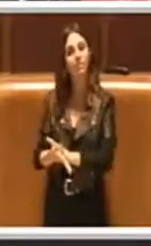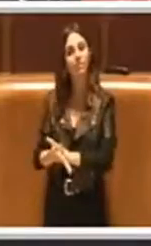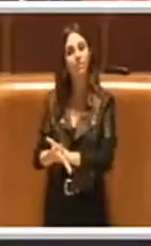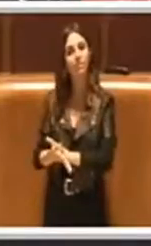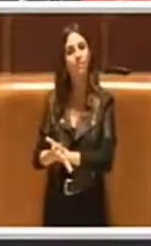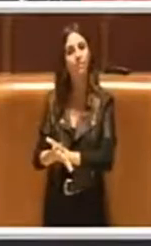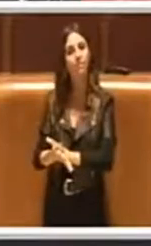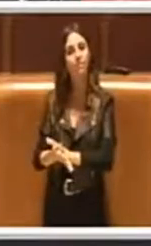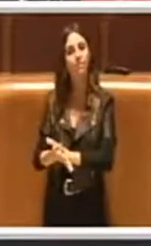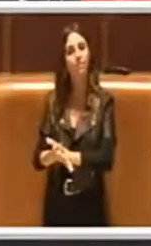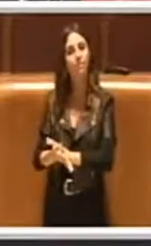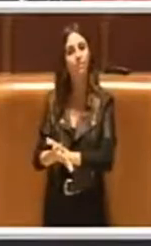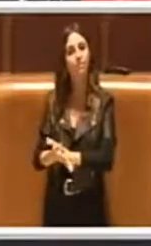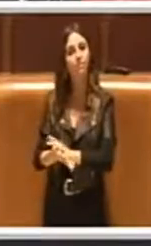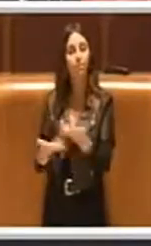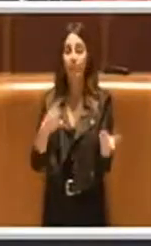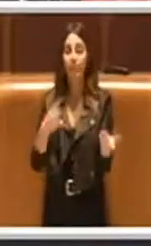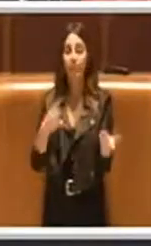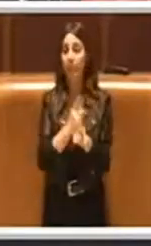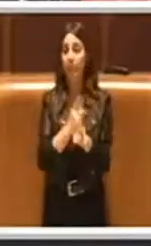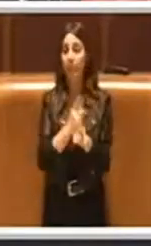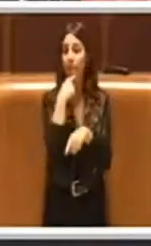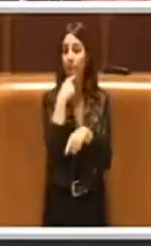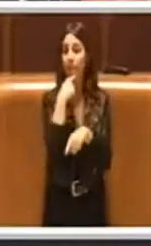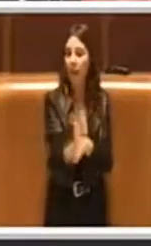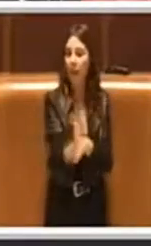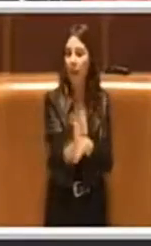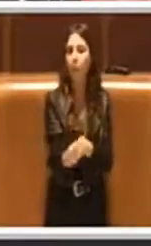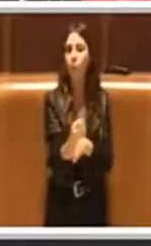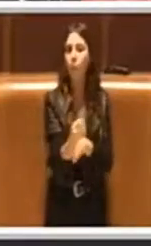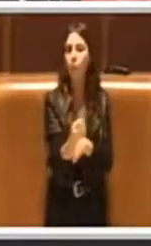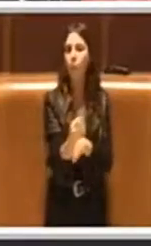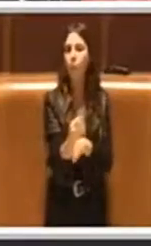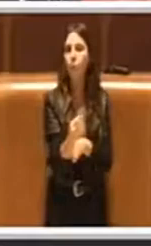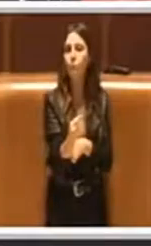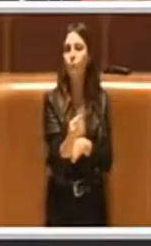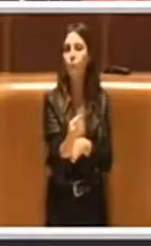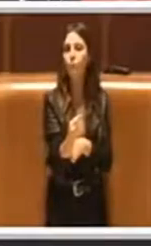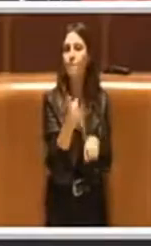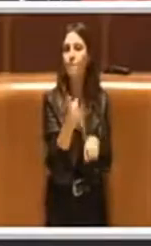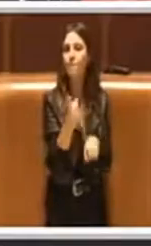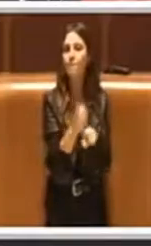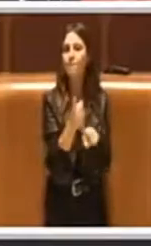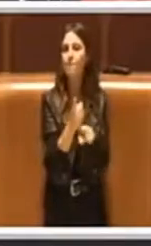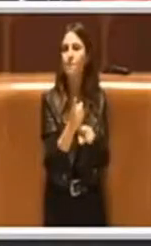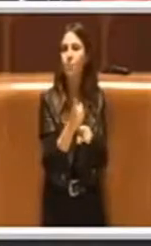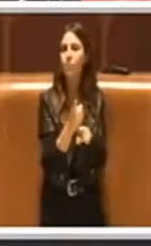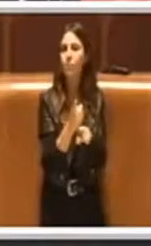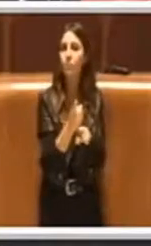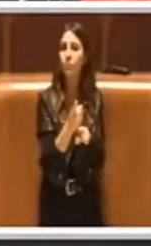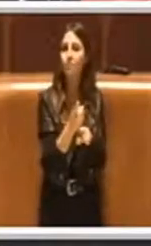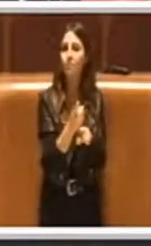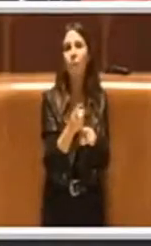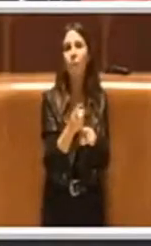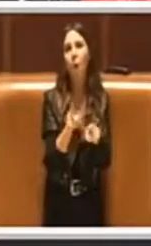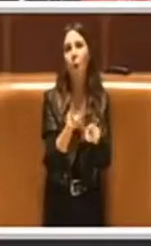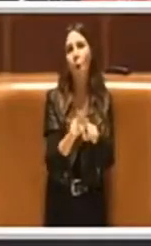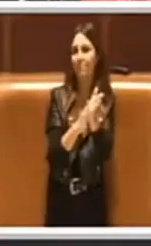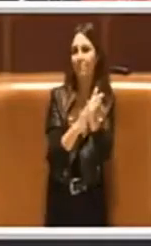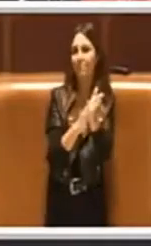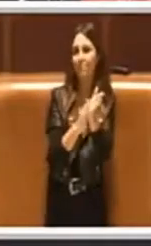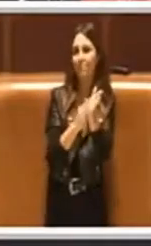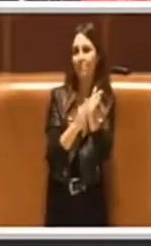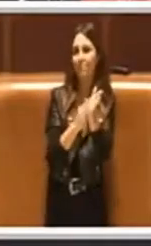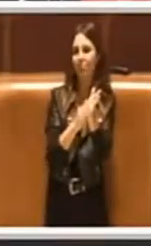poi bisogna come dire effettivamente lodare le opposizioni